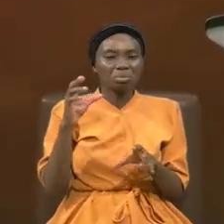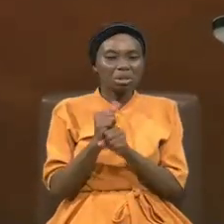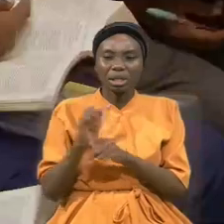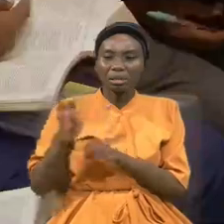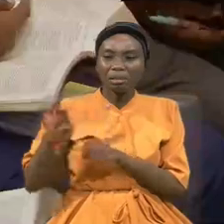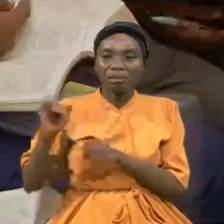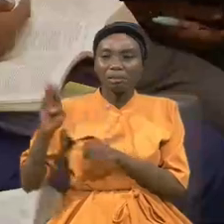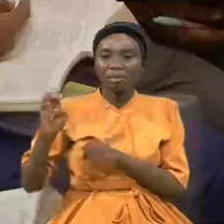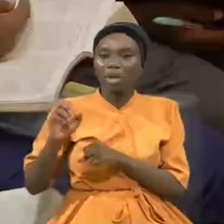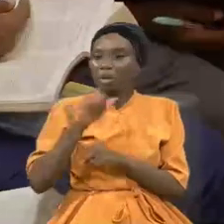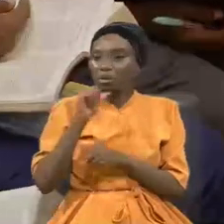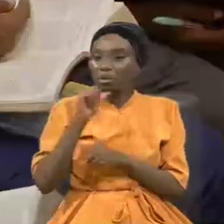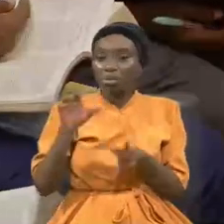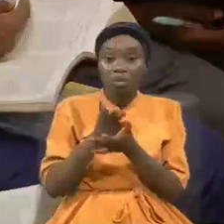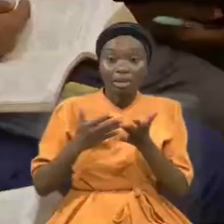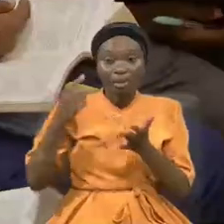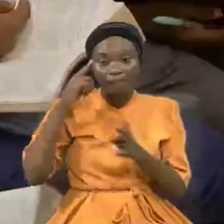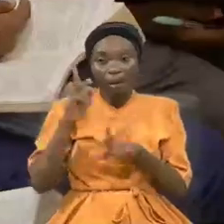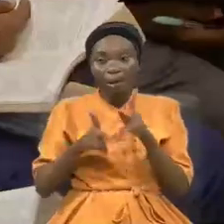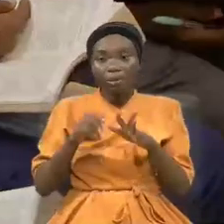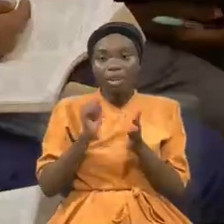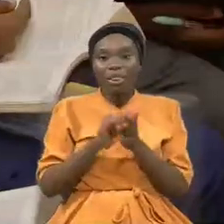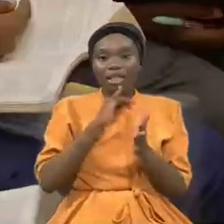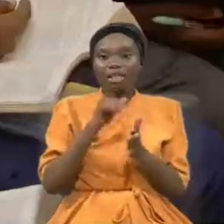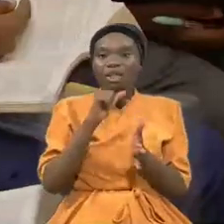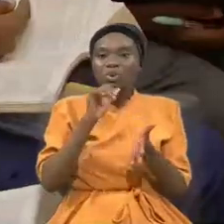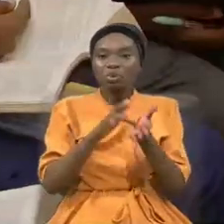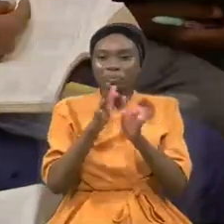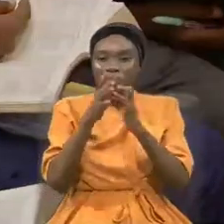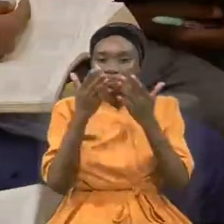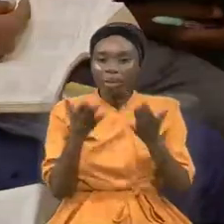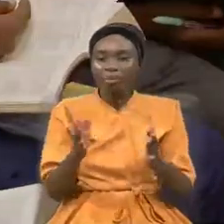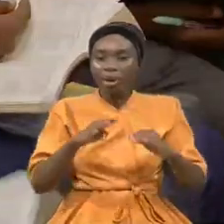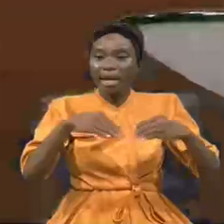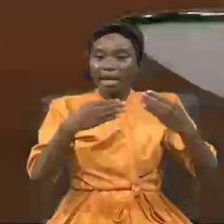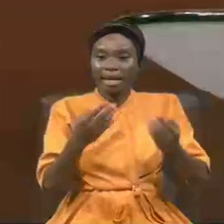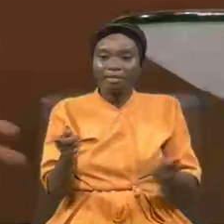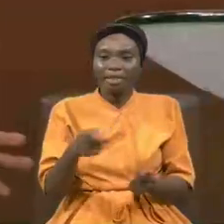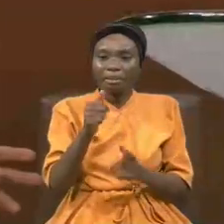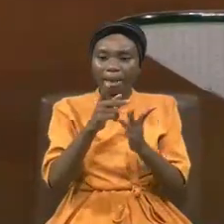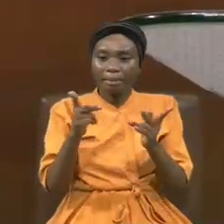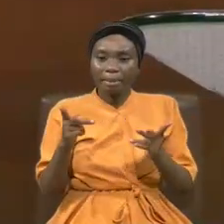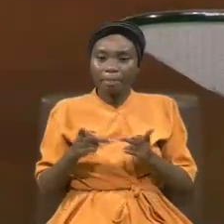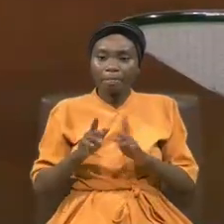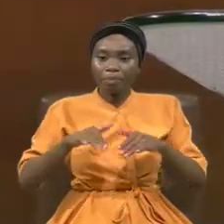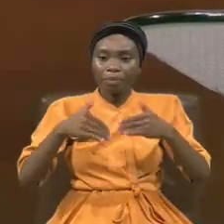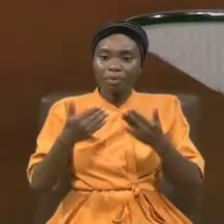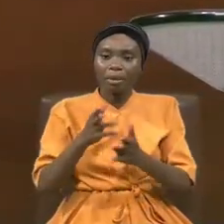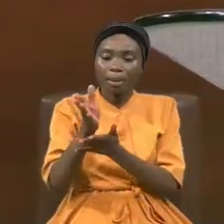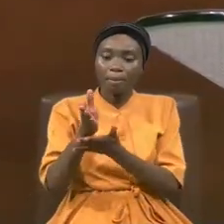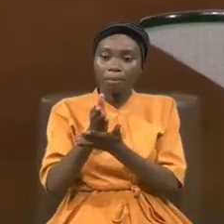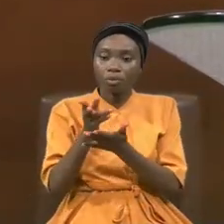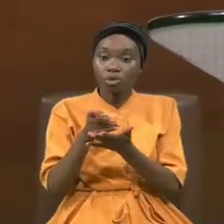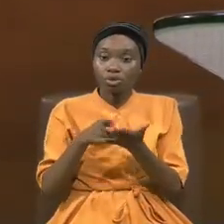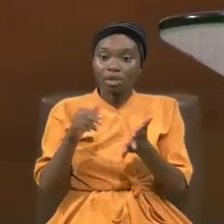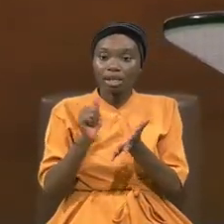personne. Nous n'acceptons pas les présents. Nous ne faisons pas des choses contrairement à l'Écriture. Nous ne donnons pas de position, de la